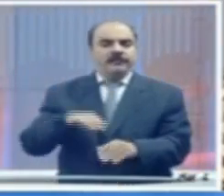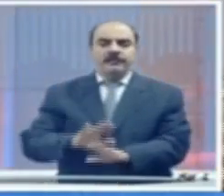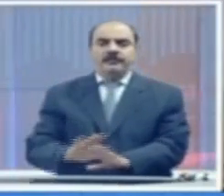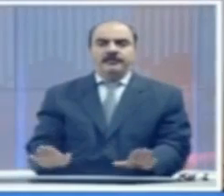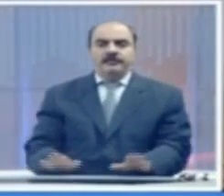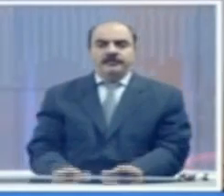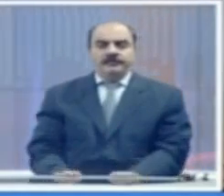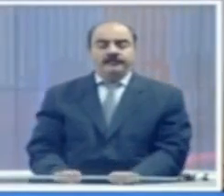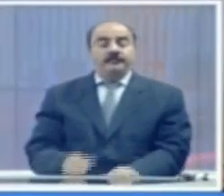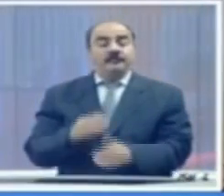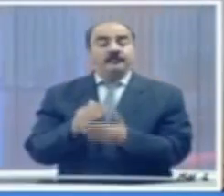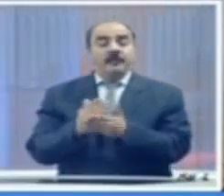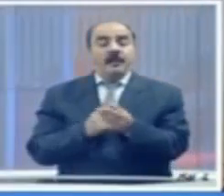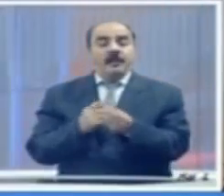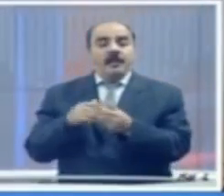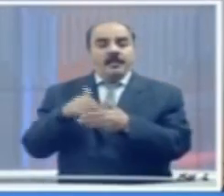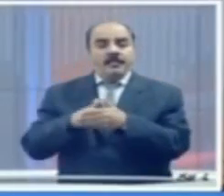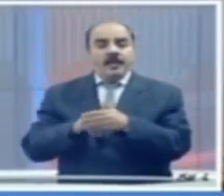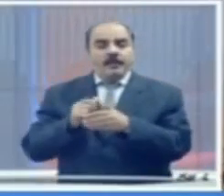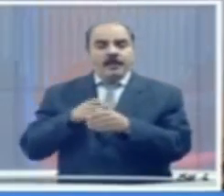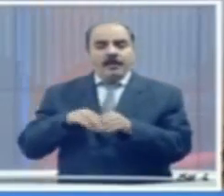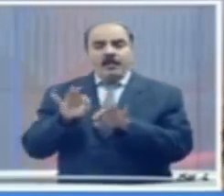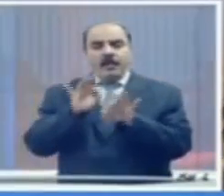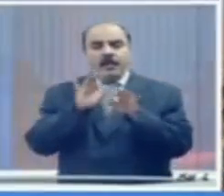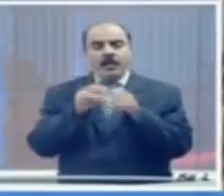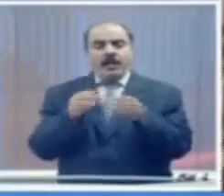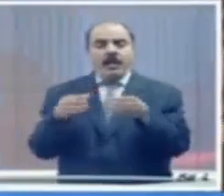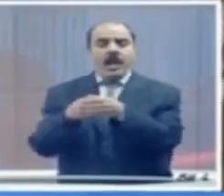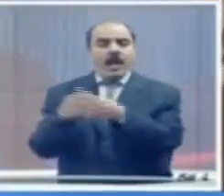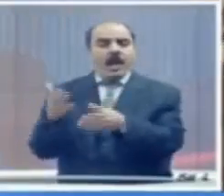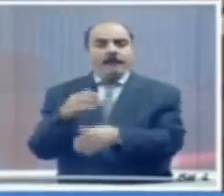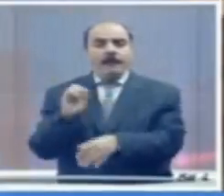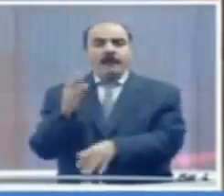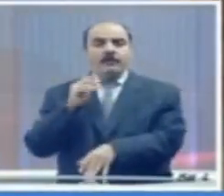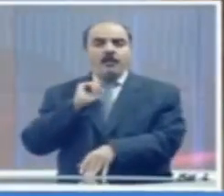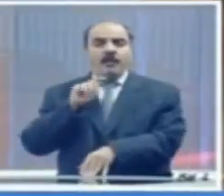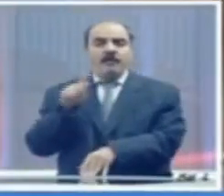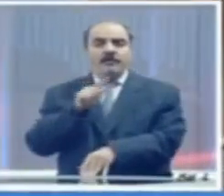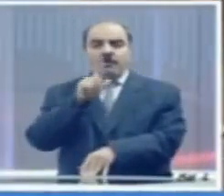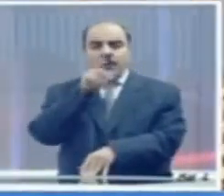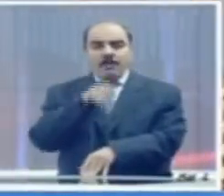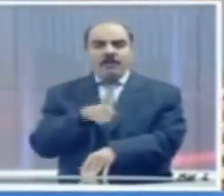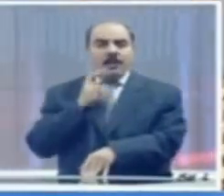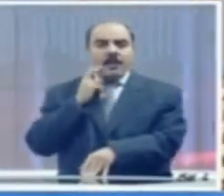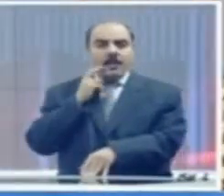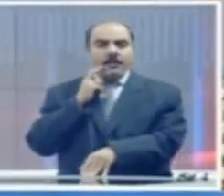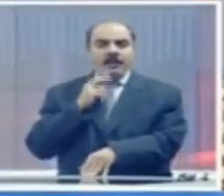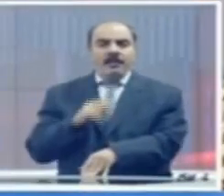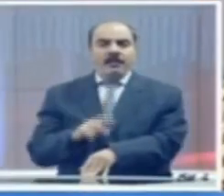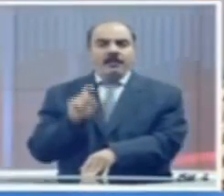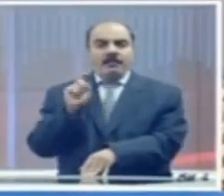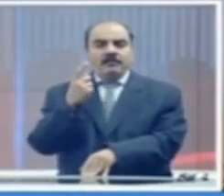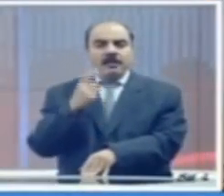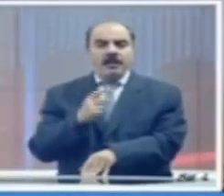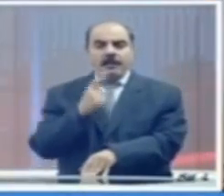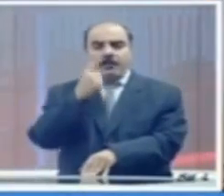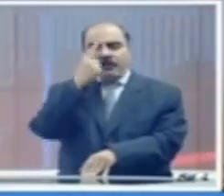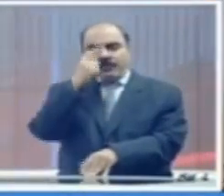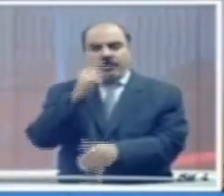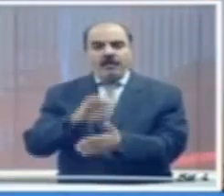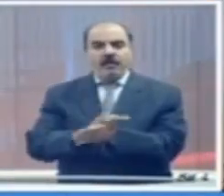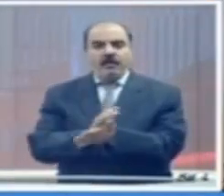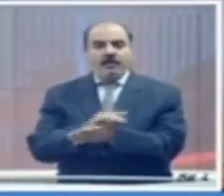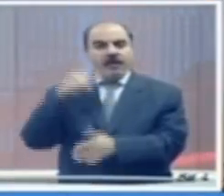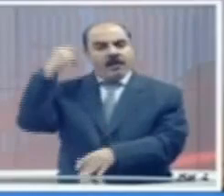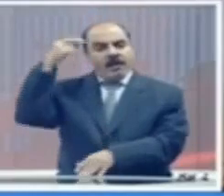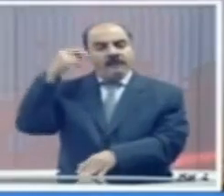الخارج. وتجرى الانتخابات على المقاعد الفردية في دوائر 13 محافظة وهي القاهرة والقليوبية